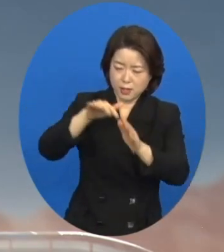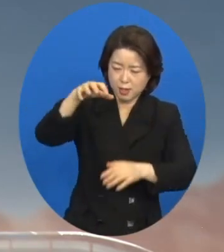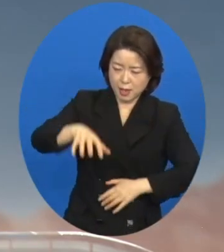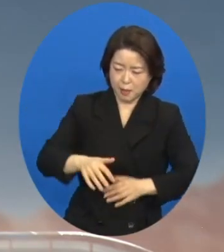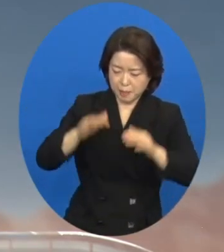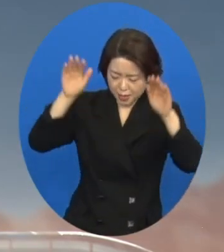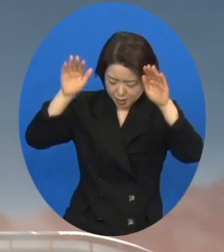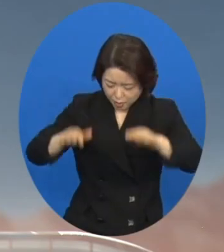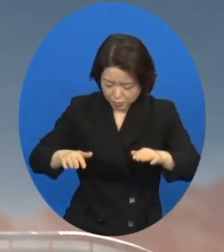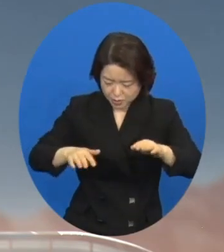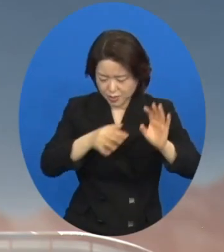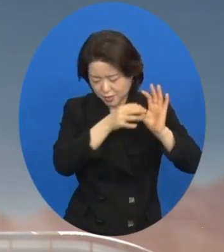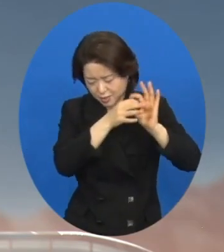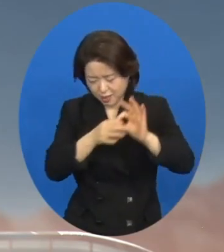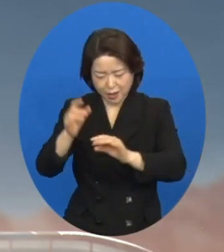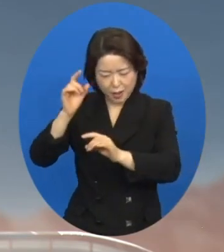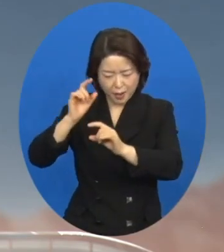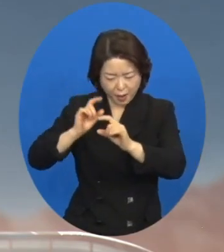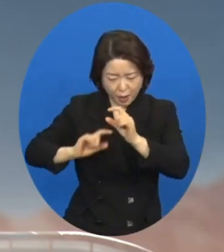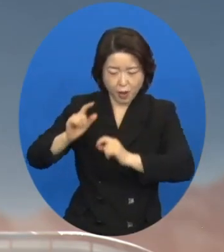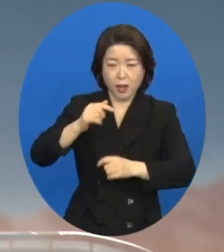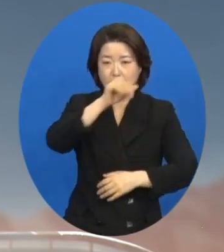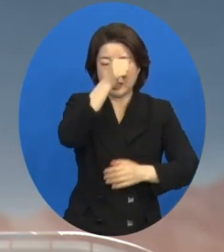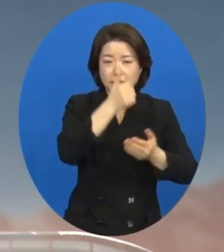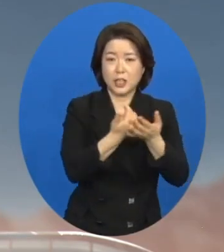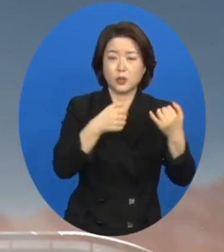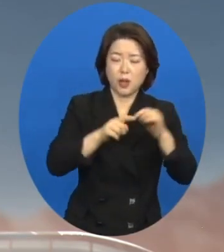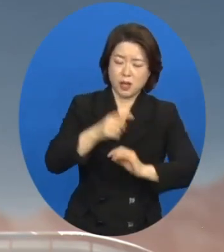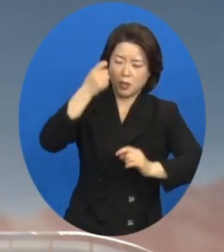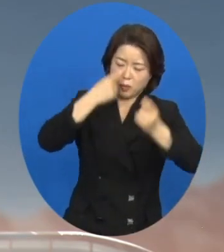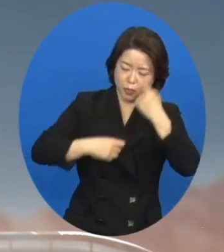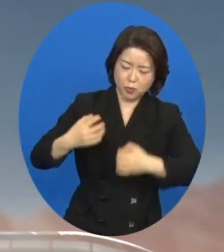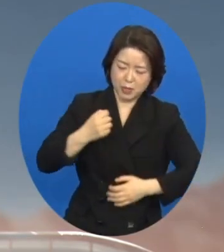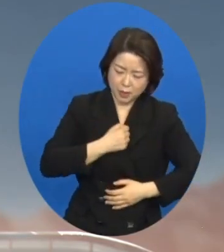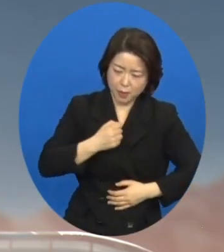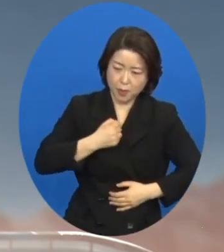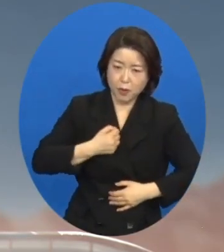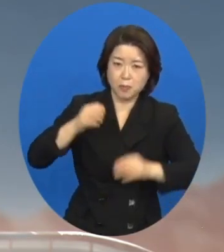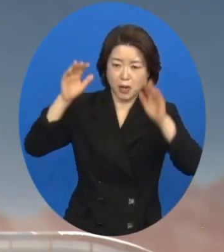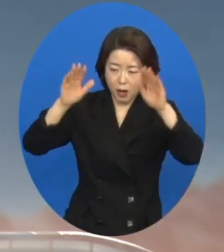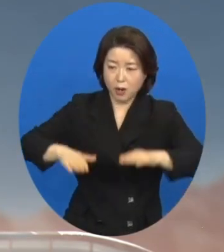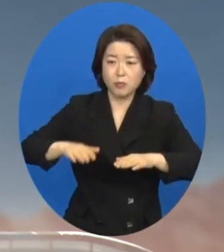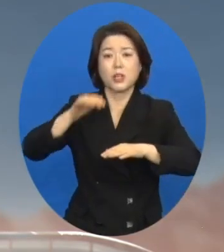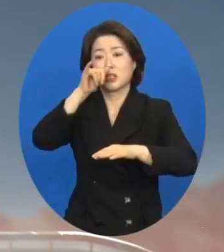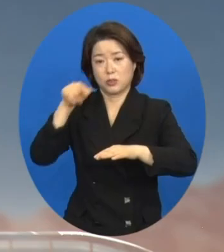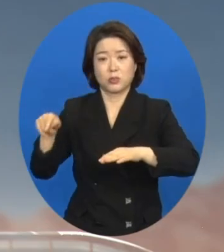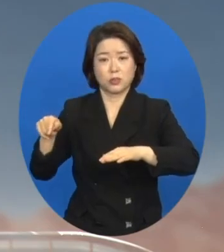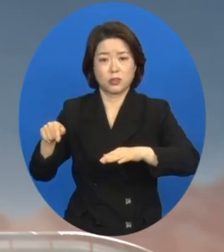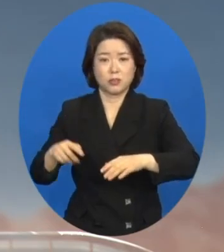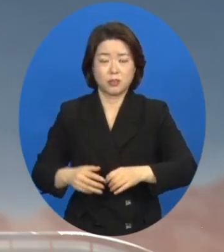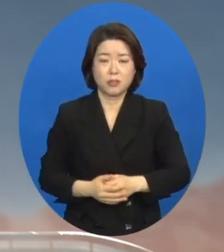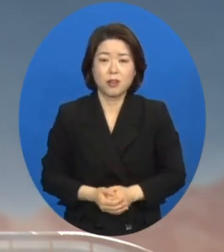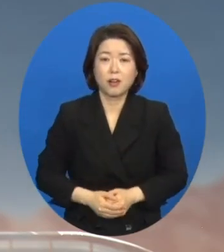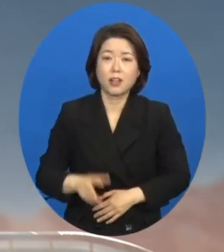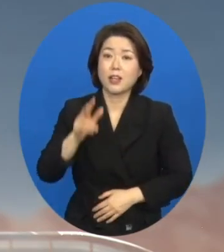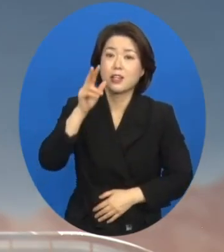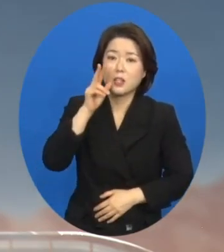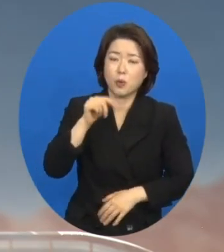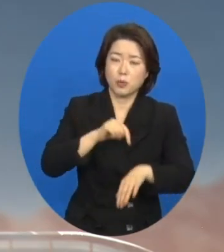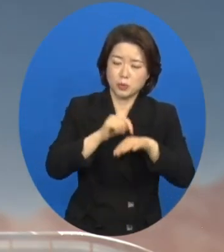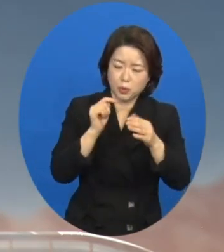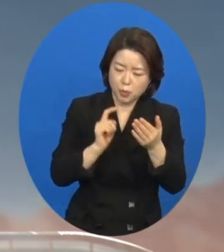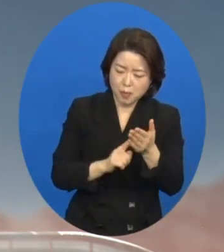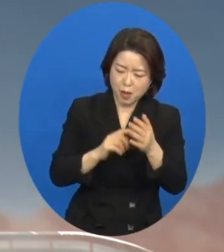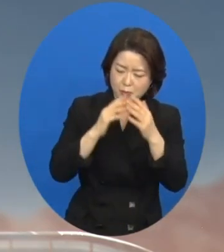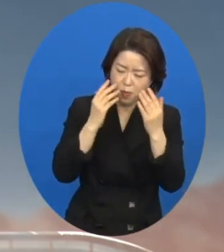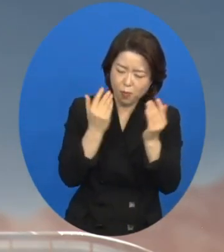해가 지도록 장로들과 함께 그렇게 울며 슬퍼 울며 엎드려 있어요. 그러면서 여호수아의 마음이